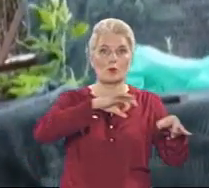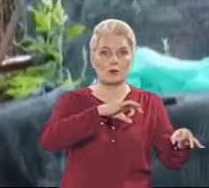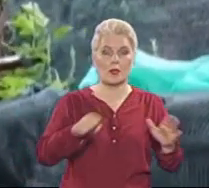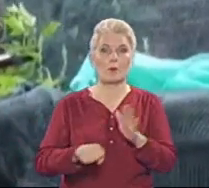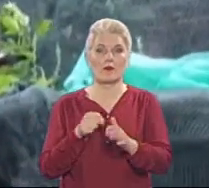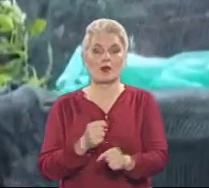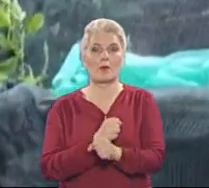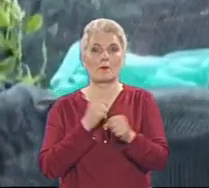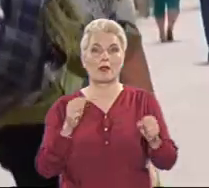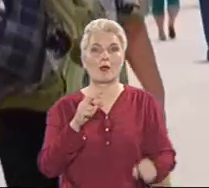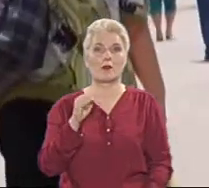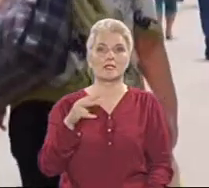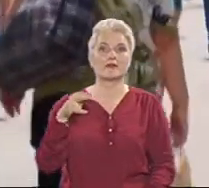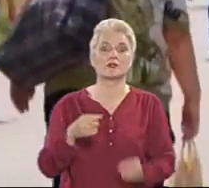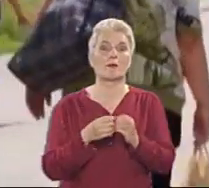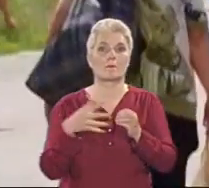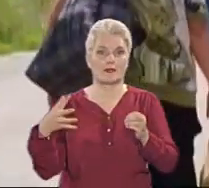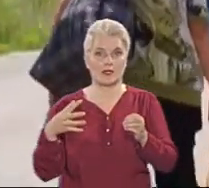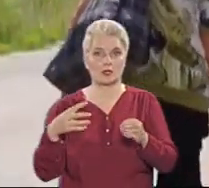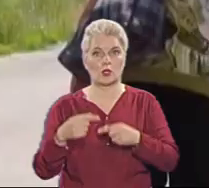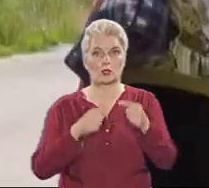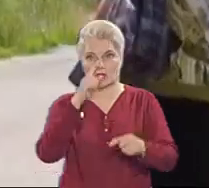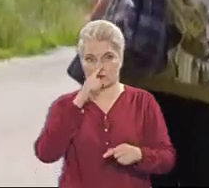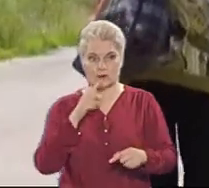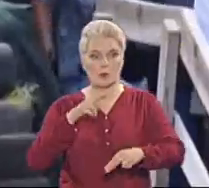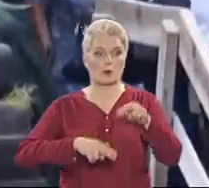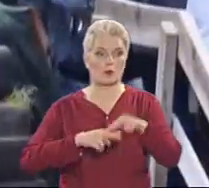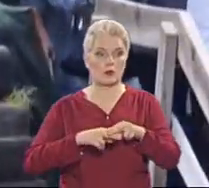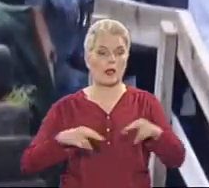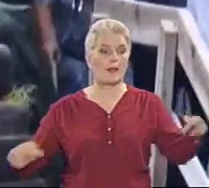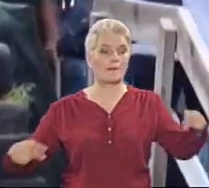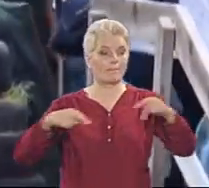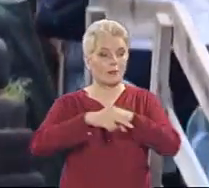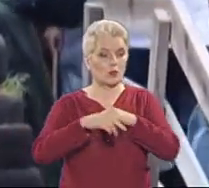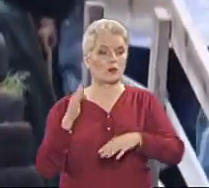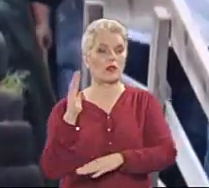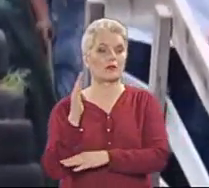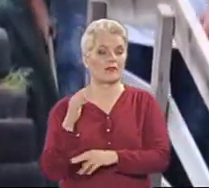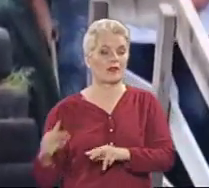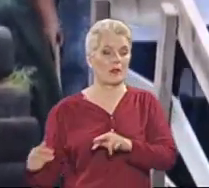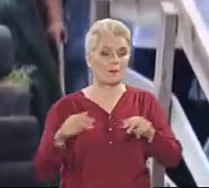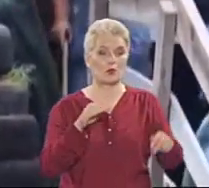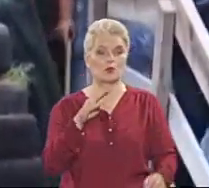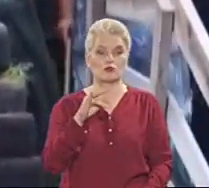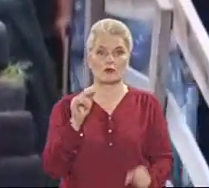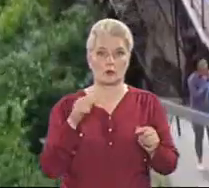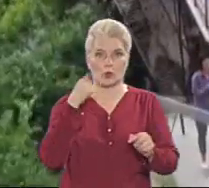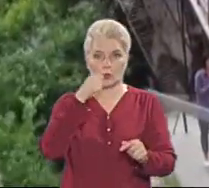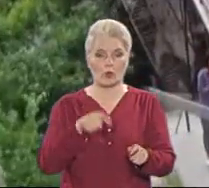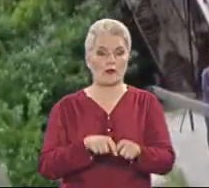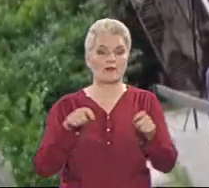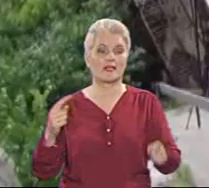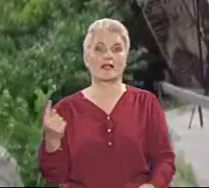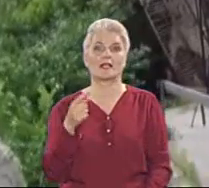березні 2015-го. Через місяць там з'явився пішохідний дерев'яний перехід. У жовтні того ж року там відкрили